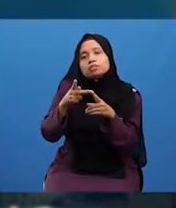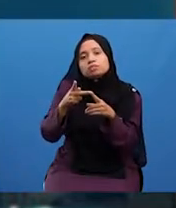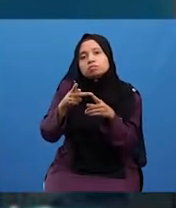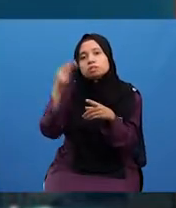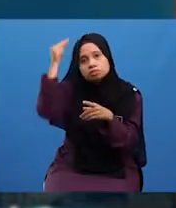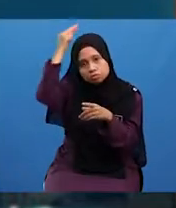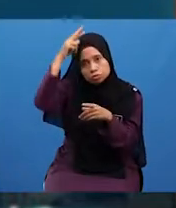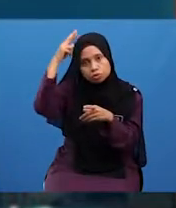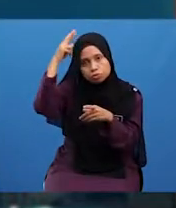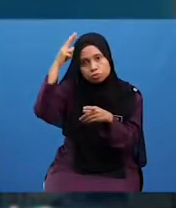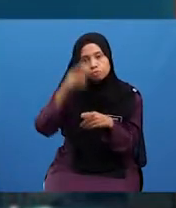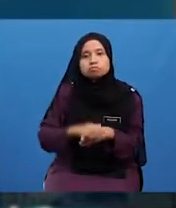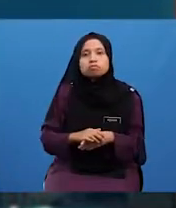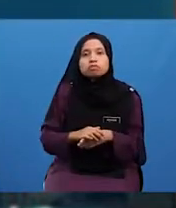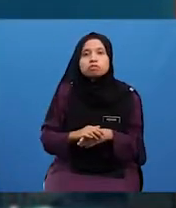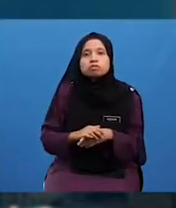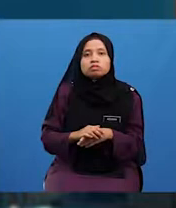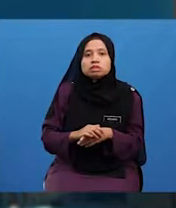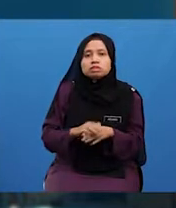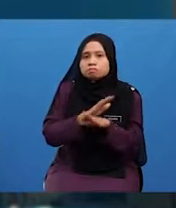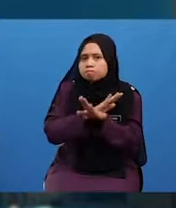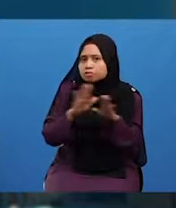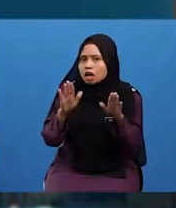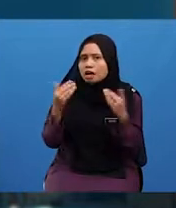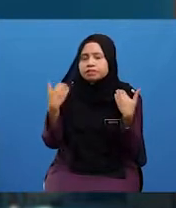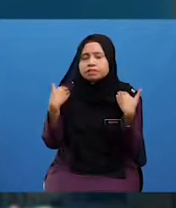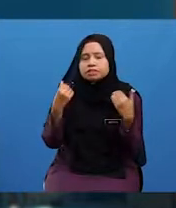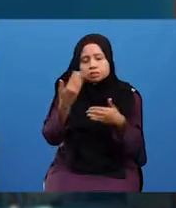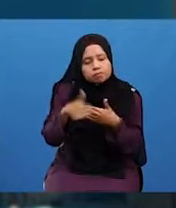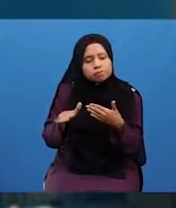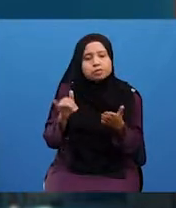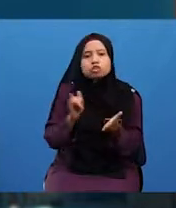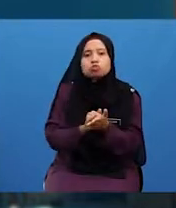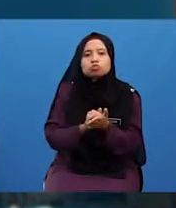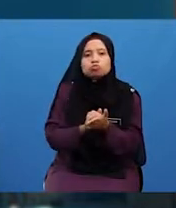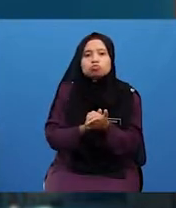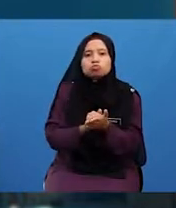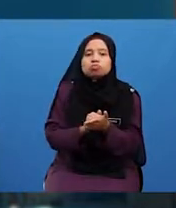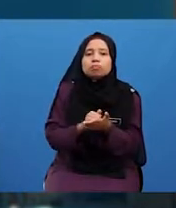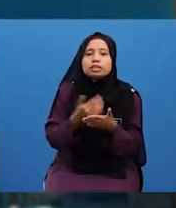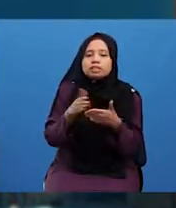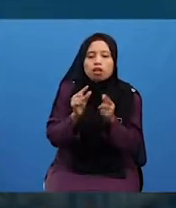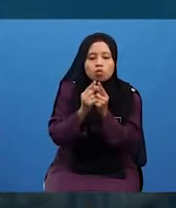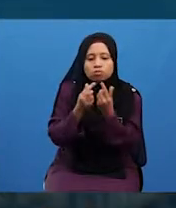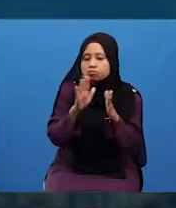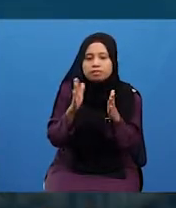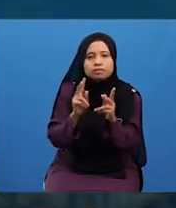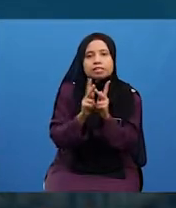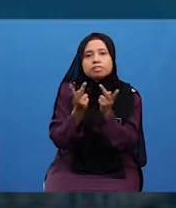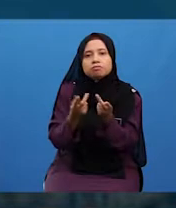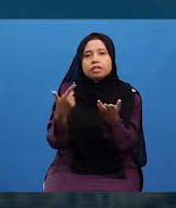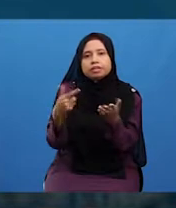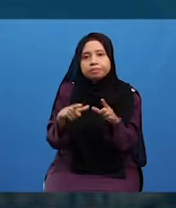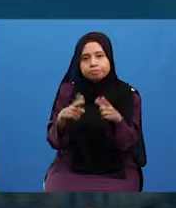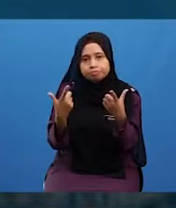Rasulnya. Maksudnya, tidak ada kitab lain selain kitab Al-Quran.